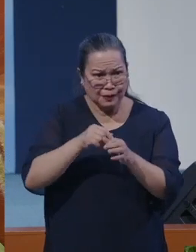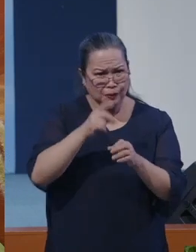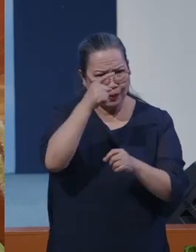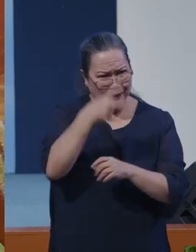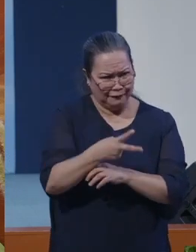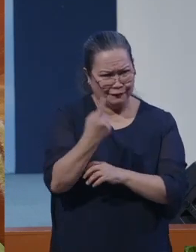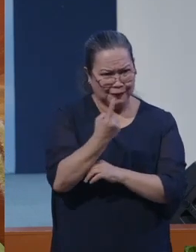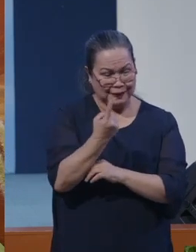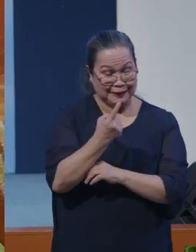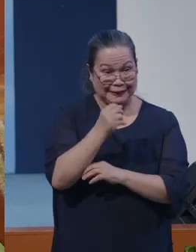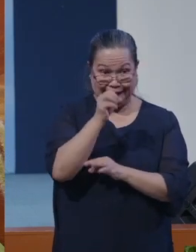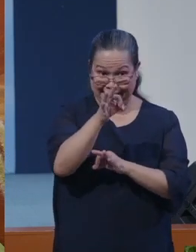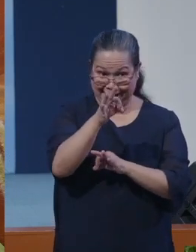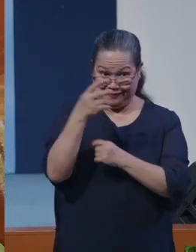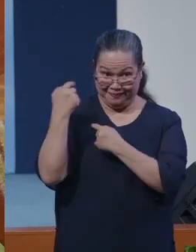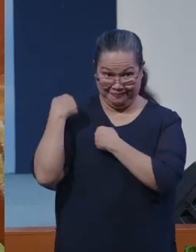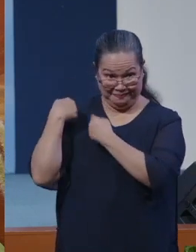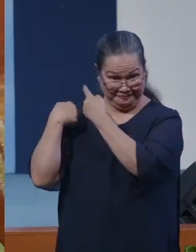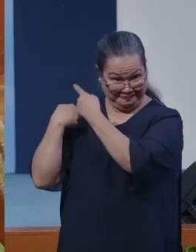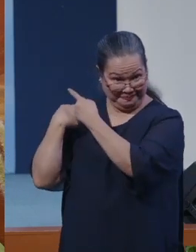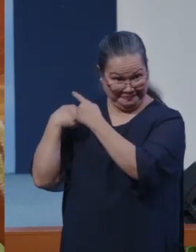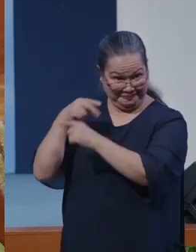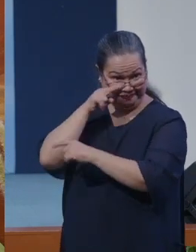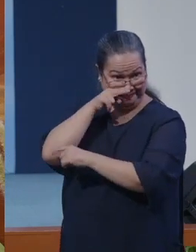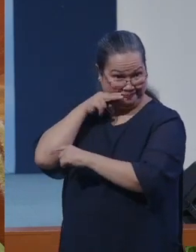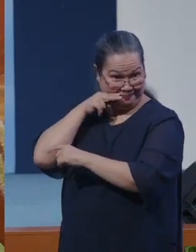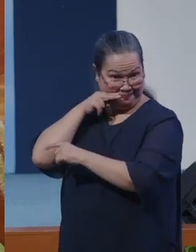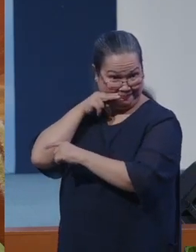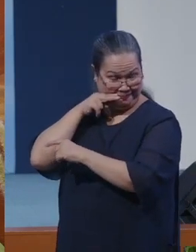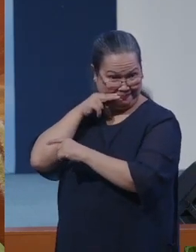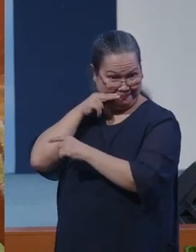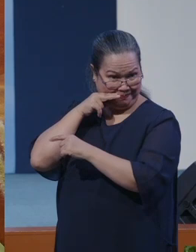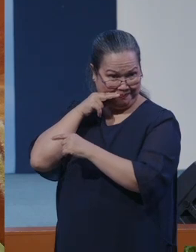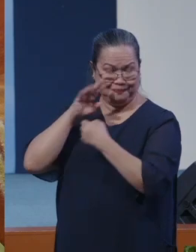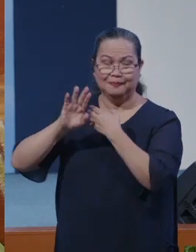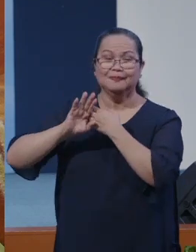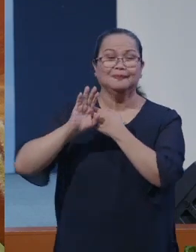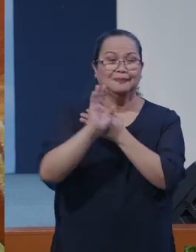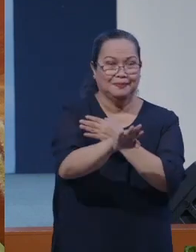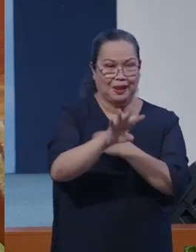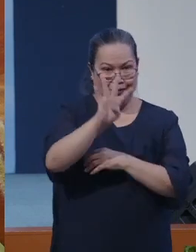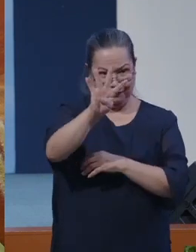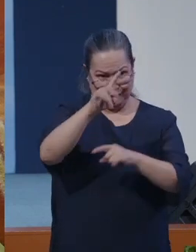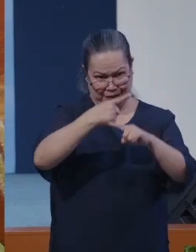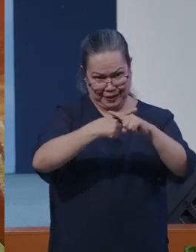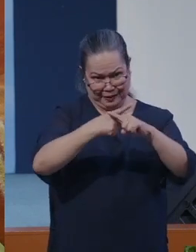Pansinin niyo, if I have defrauded anyone of anything, I restore it fourfold.